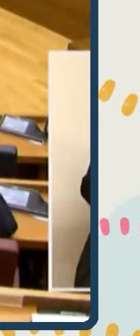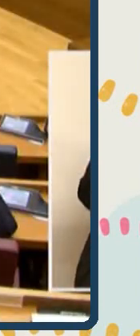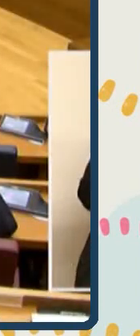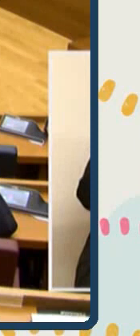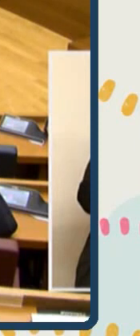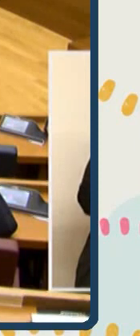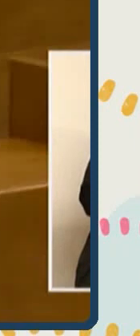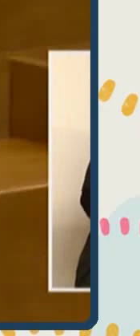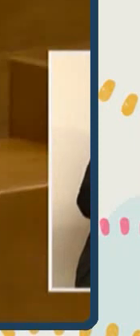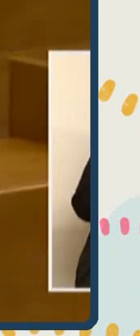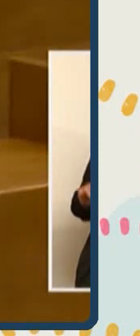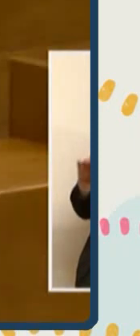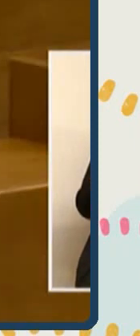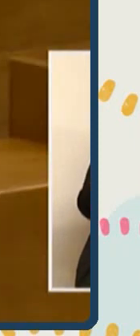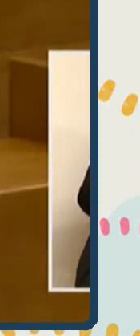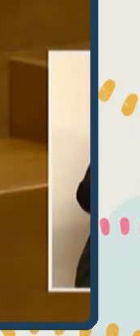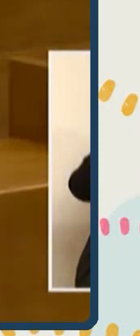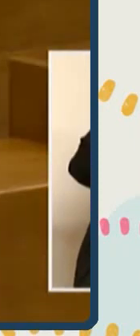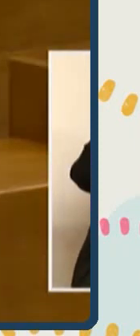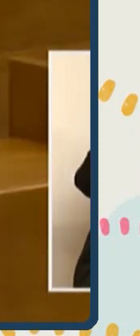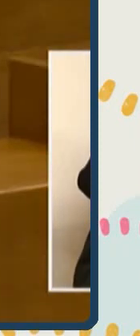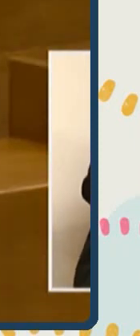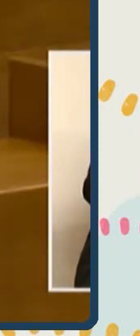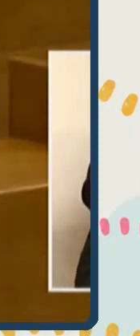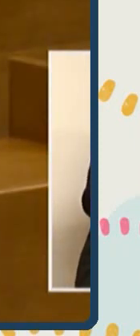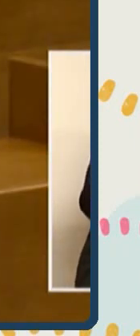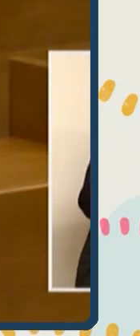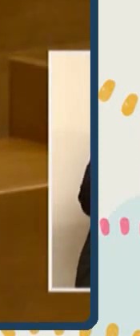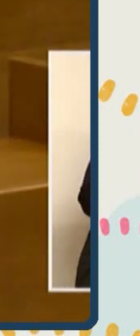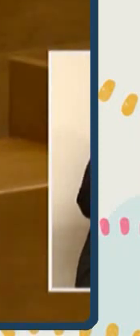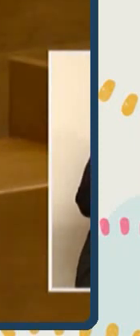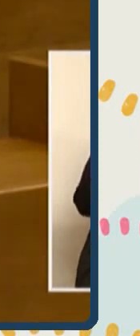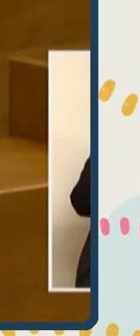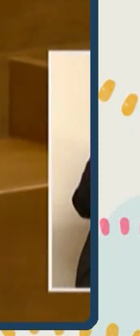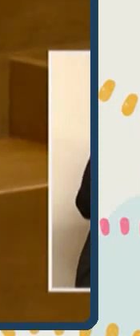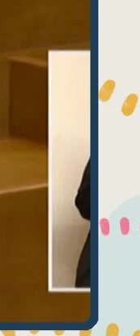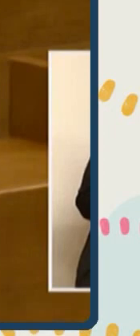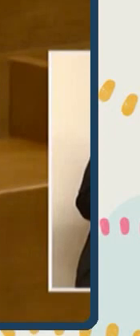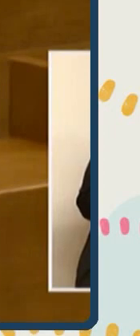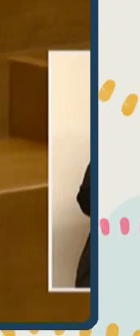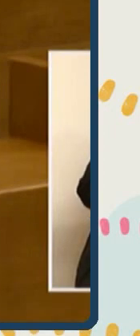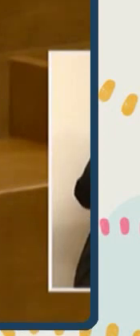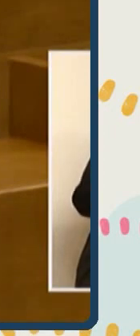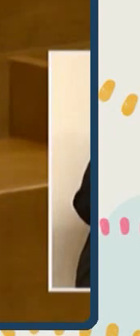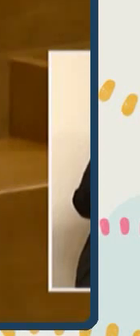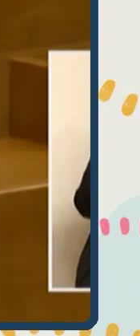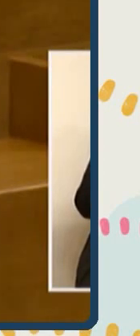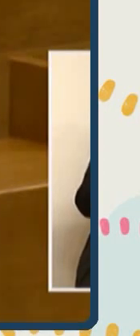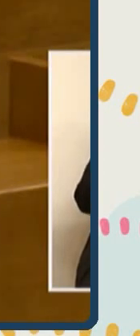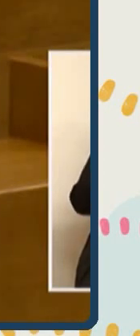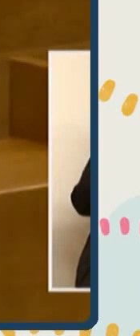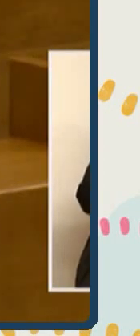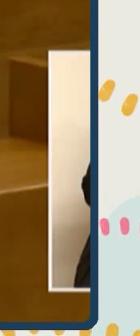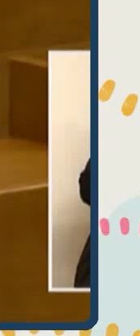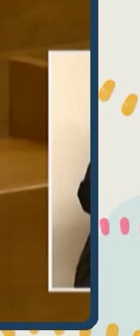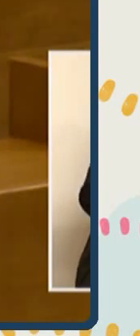Partit Socialista i Partit Popular, que per a mi tenen la gran representació a les Corts, volen amb tots, amb